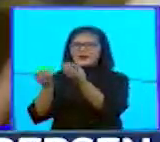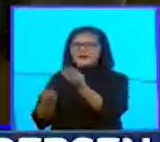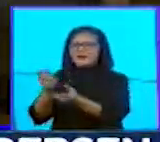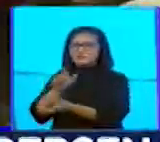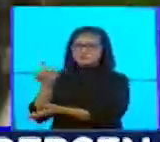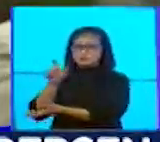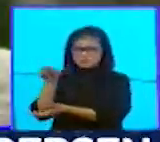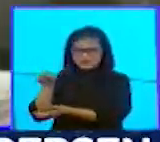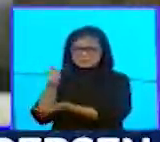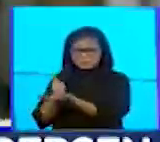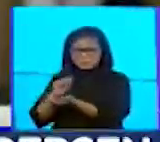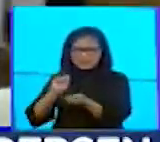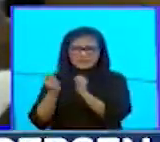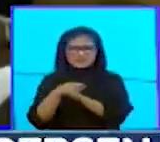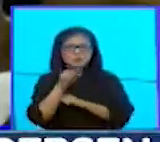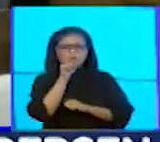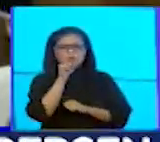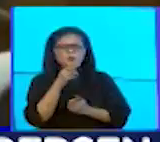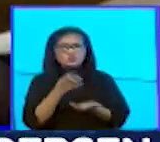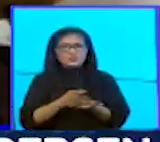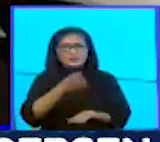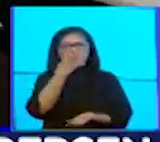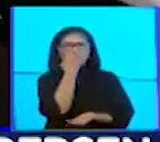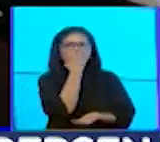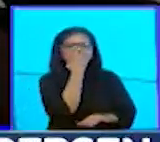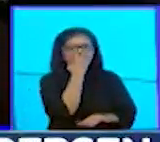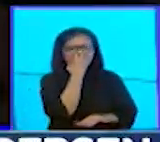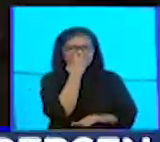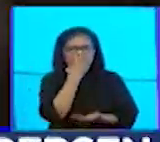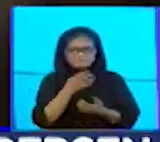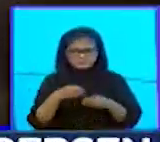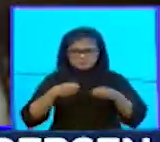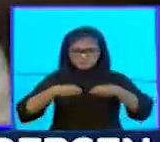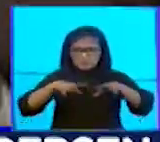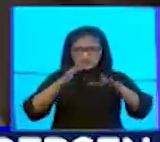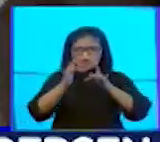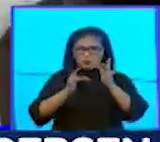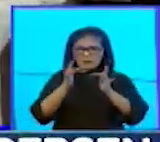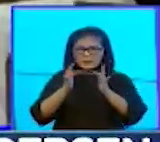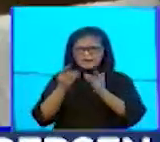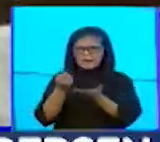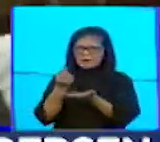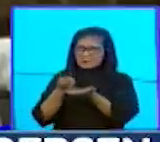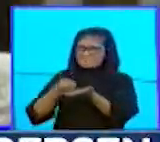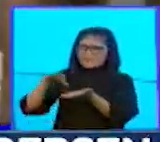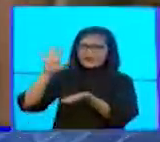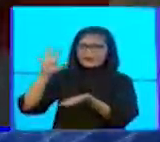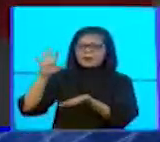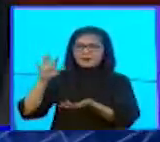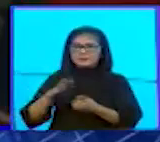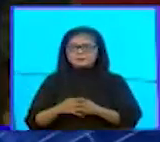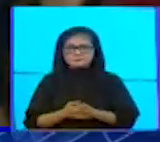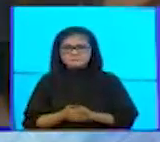dijual secara online dan hati yang lebih maaf ndak Oh iya pak